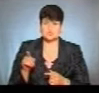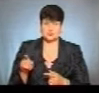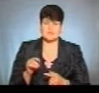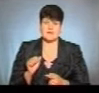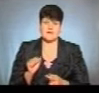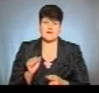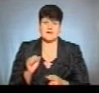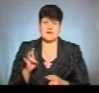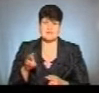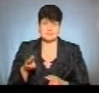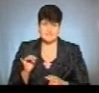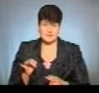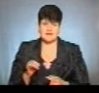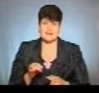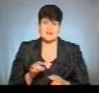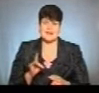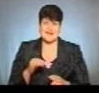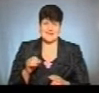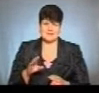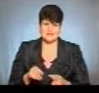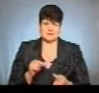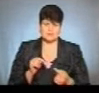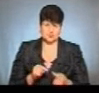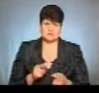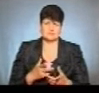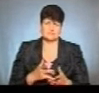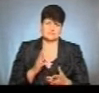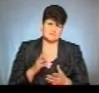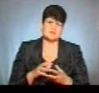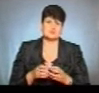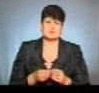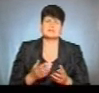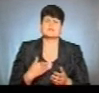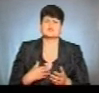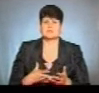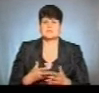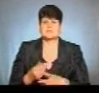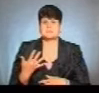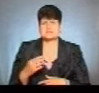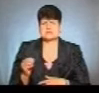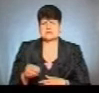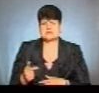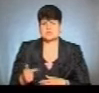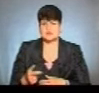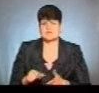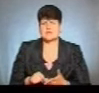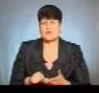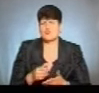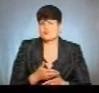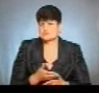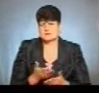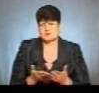антирейтинг перевищує рейтинг, відповідно, прогнозований результат, для чого платити 50 тисяч гривень за участь,